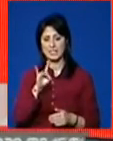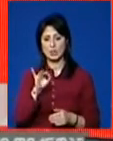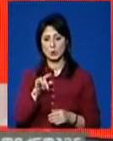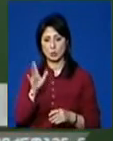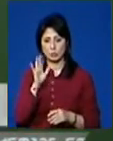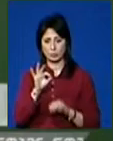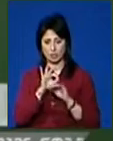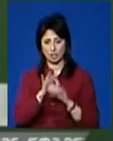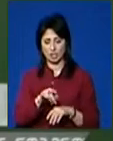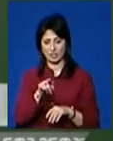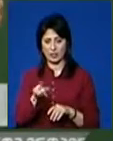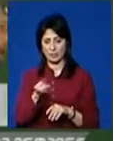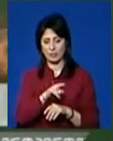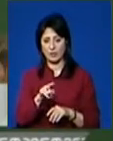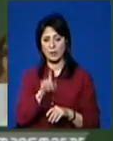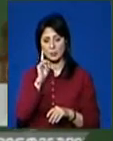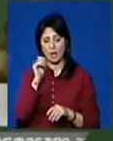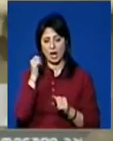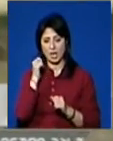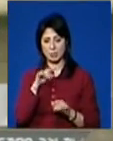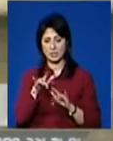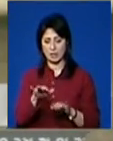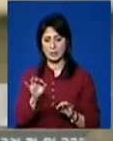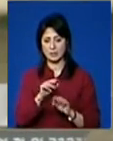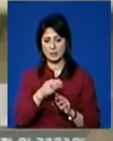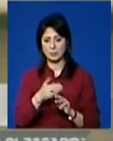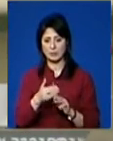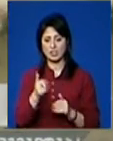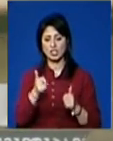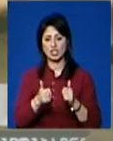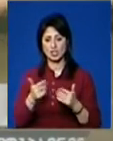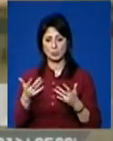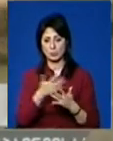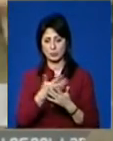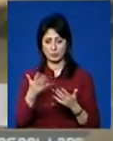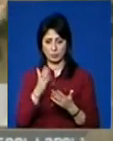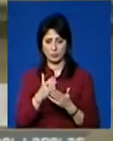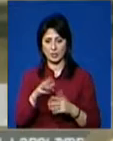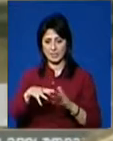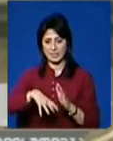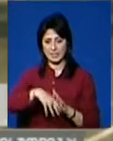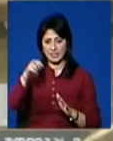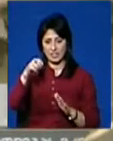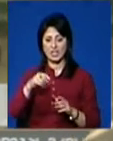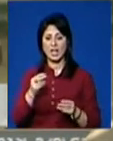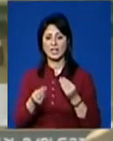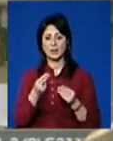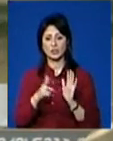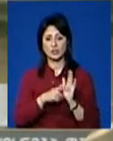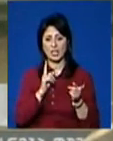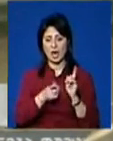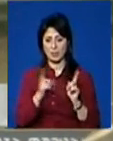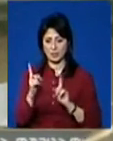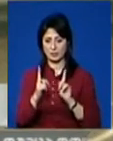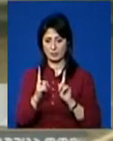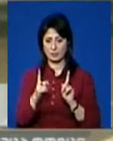მდებარე კორტებზე ჩატარდება. ამასთან დაკავშირებით დღეს სპორტისა და ახალგაზრდობის საქმე და სამინისტროში შეჯიბრის კენჭის ყრა ჩატარდა. წილისყრის შედეგად გახსნით თამაში 7 აპრილს